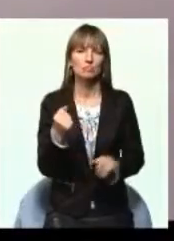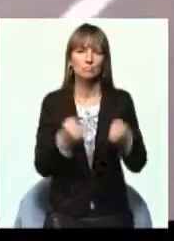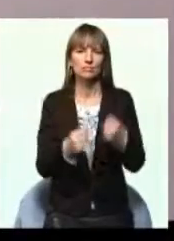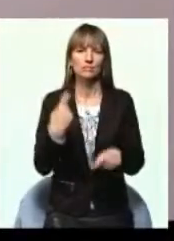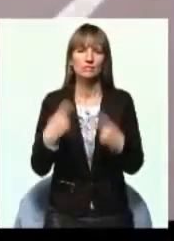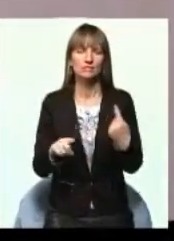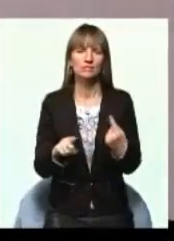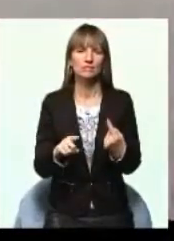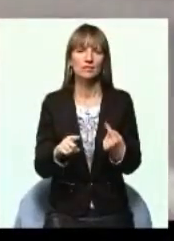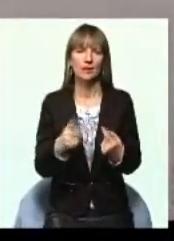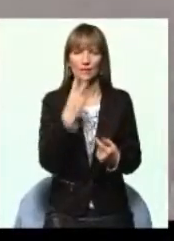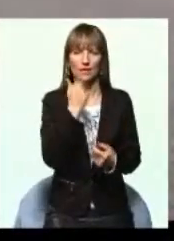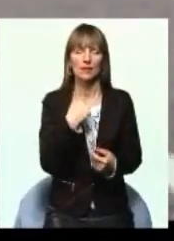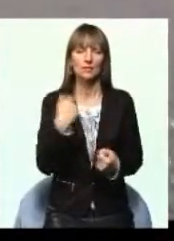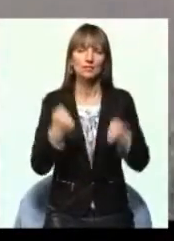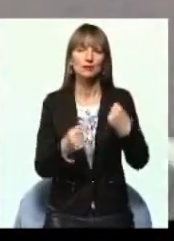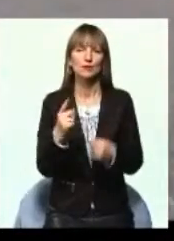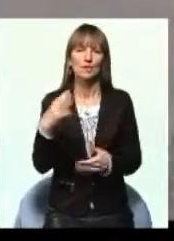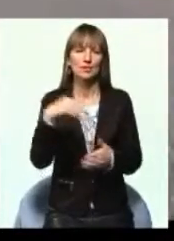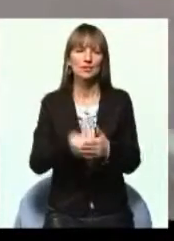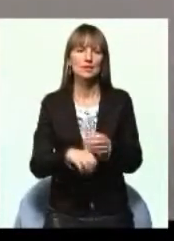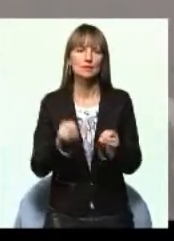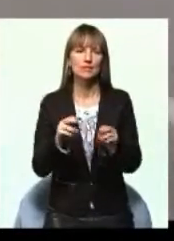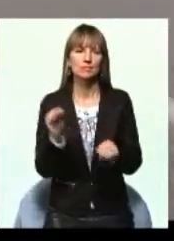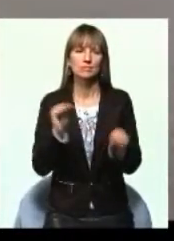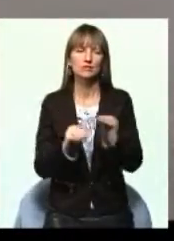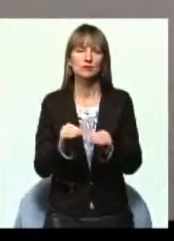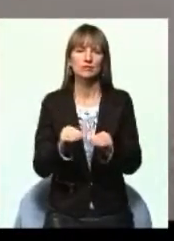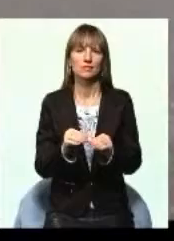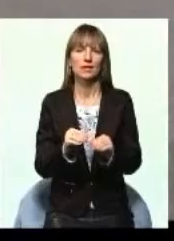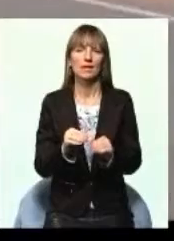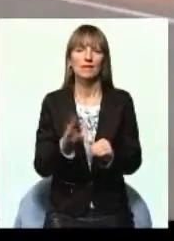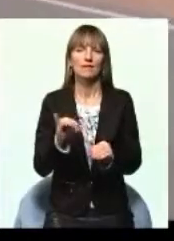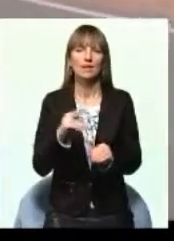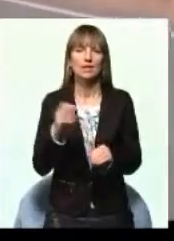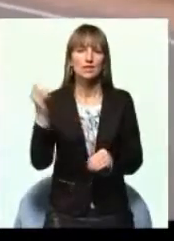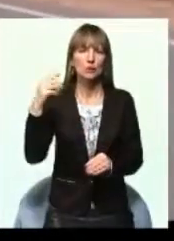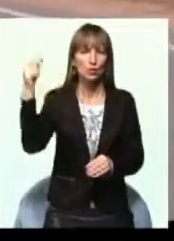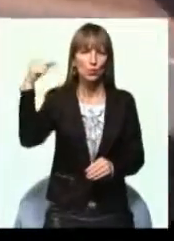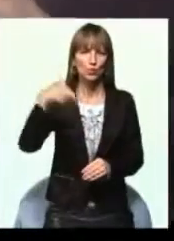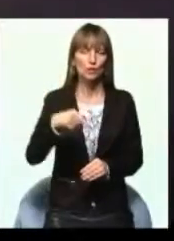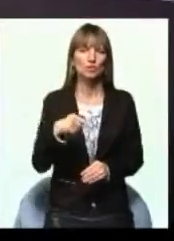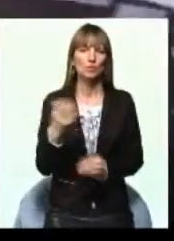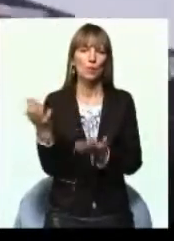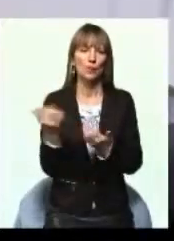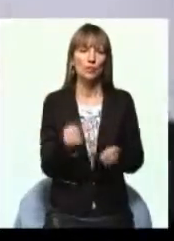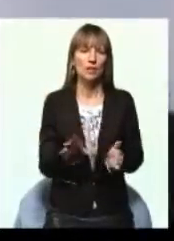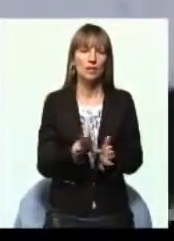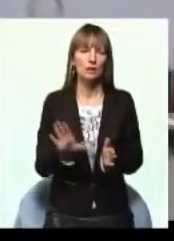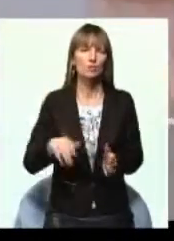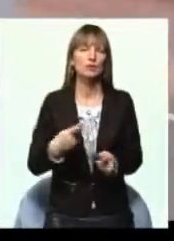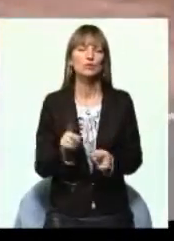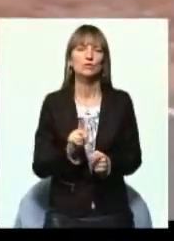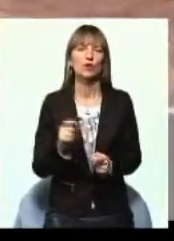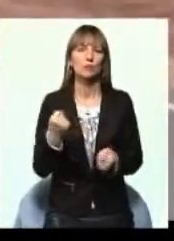відрізняється від звичного нам транспорту, адже містить спеціальні вбудовані пристрої. Від сонячного проміння вони заряджаються, після чого